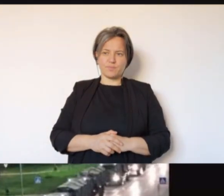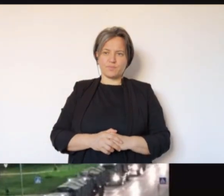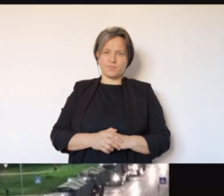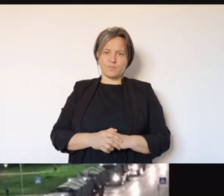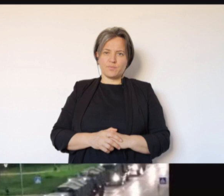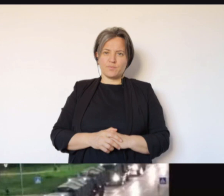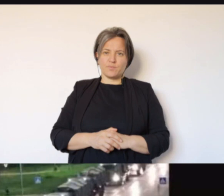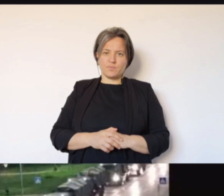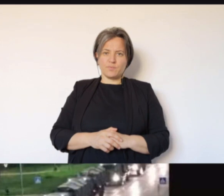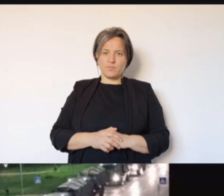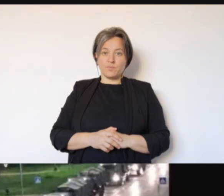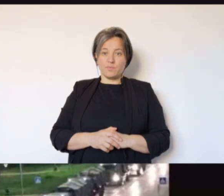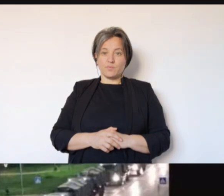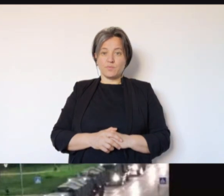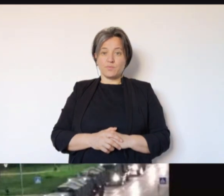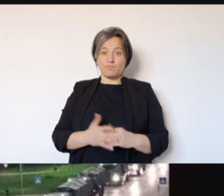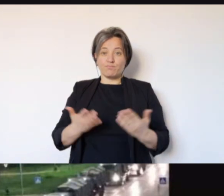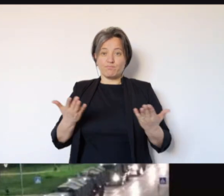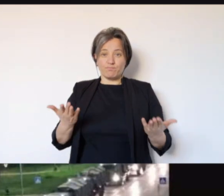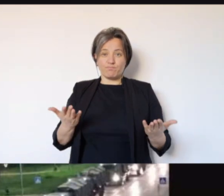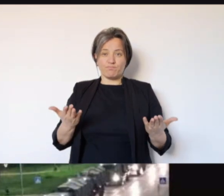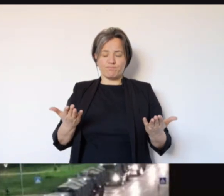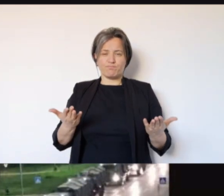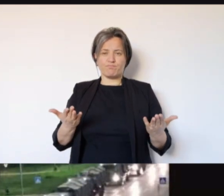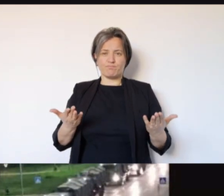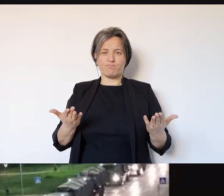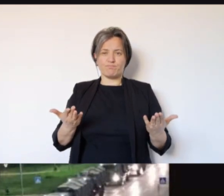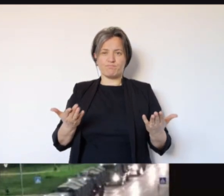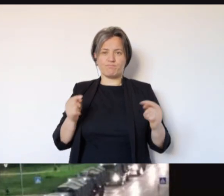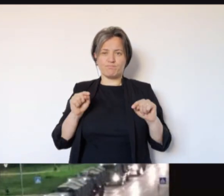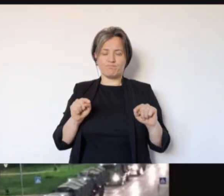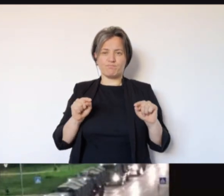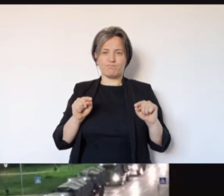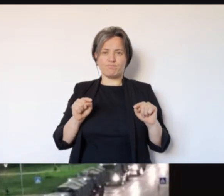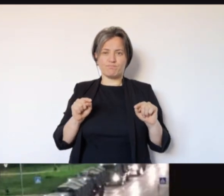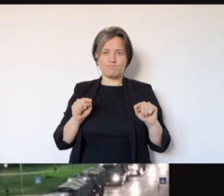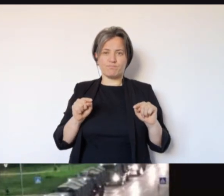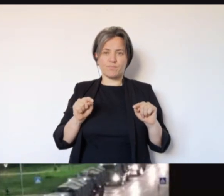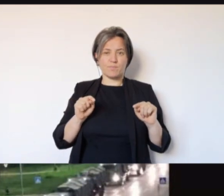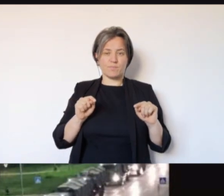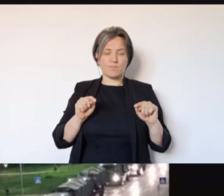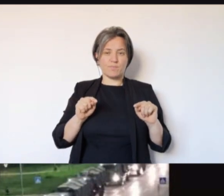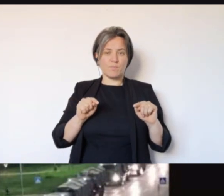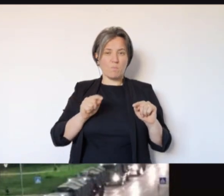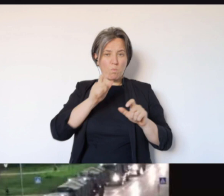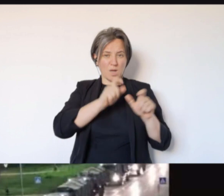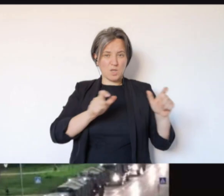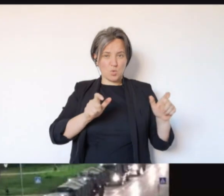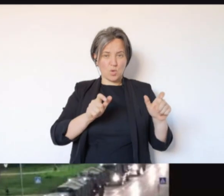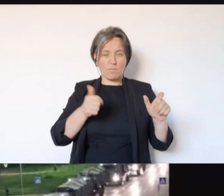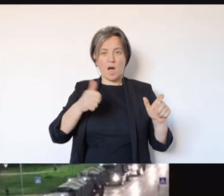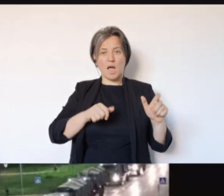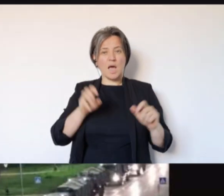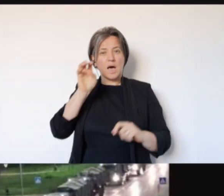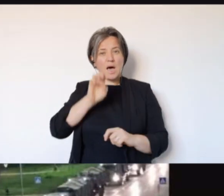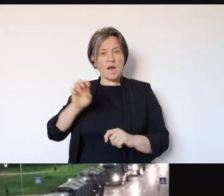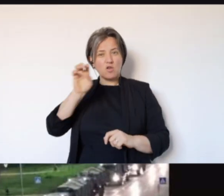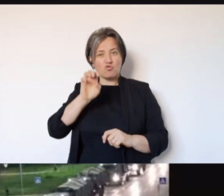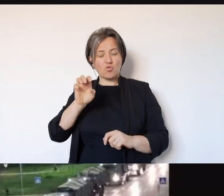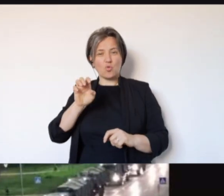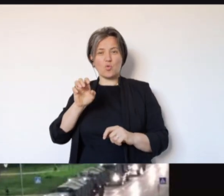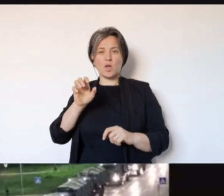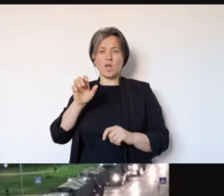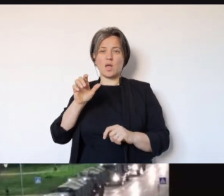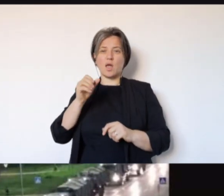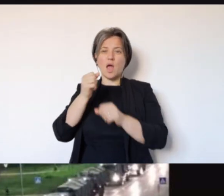Poi queste sono le persone più colpite e soprattutto le regioni, penso alla